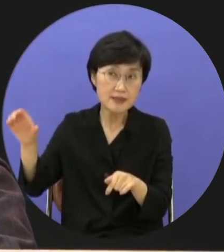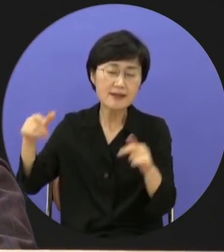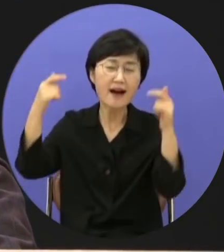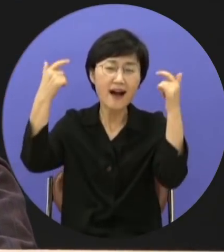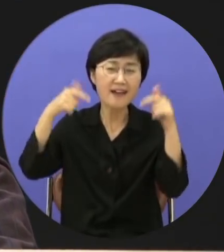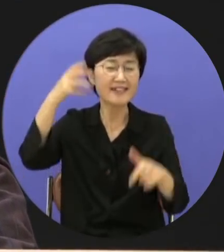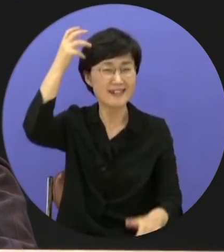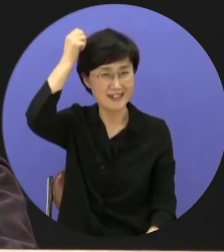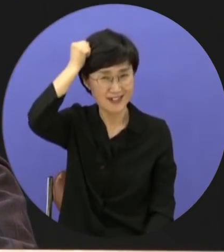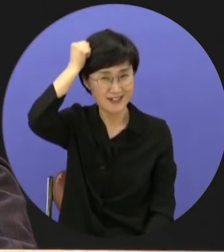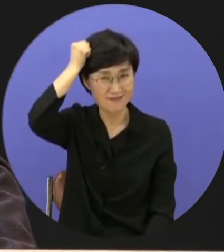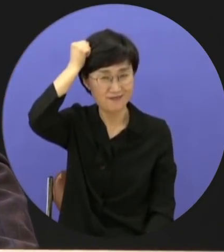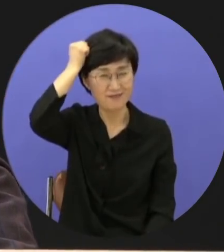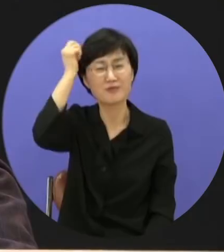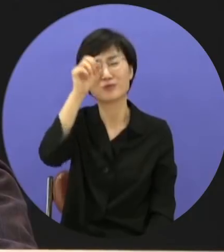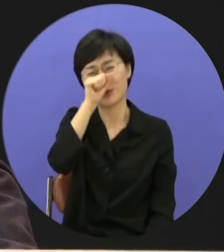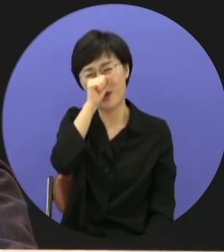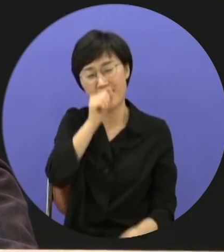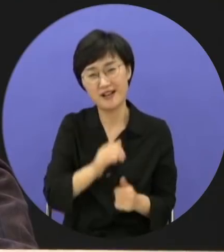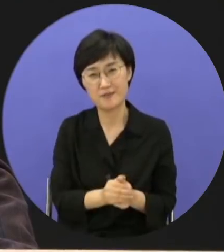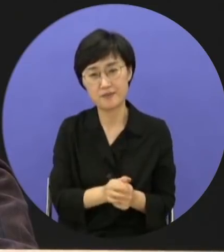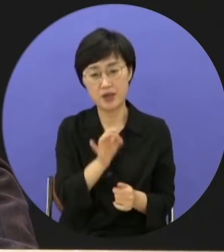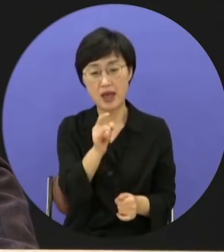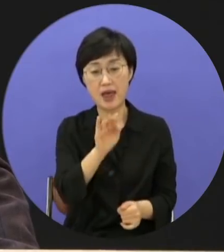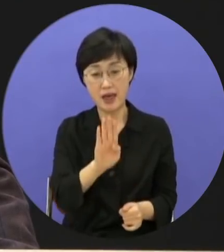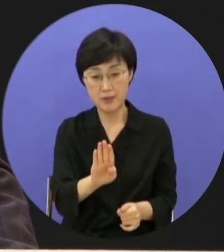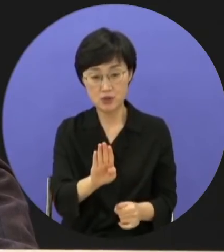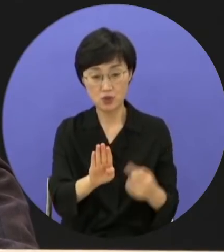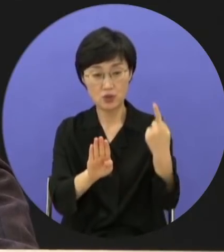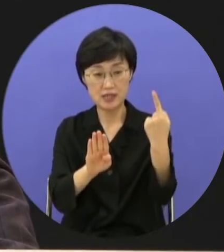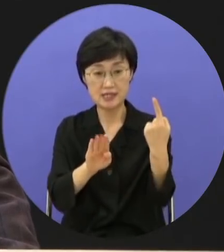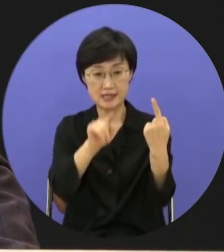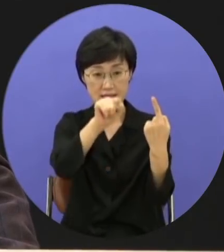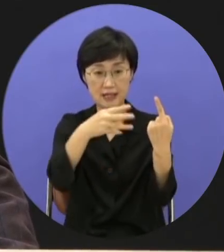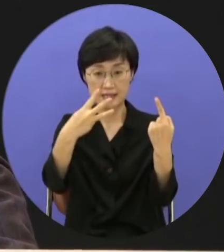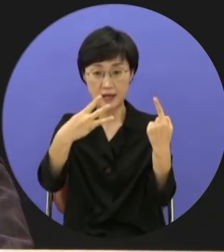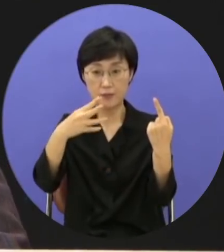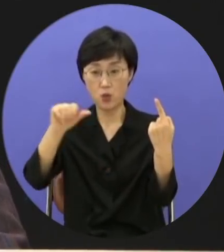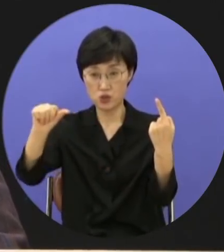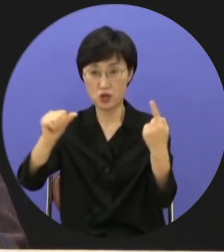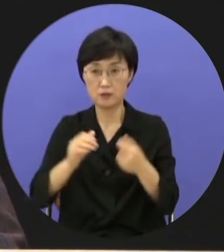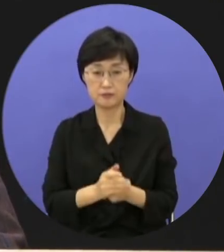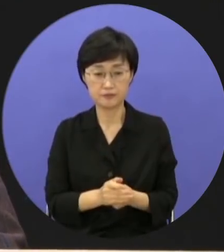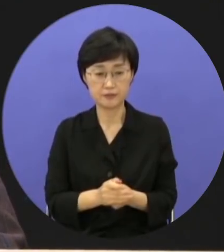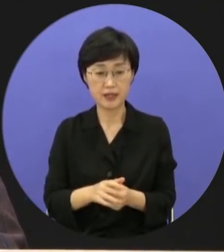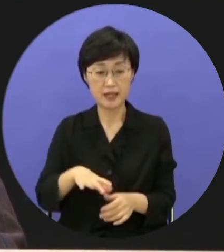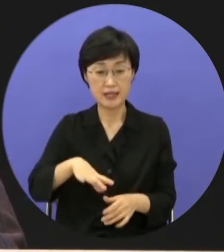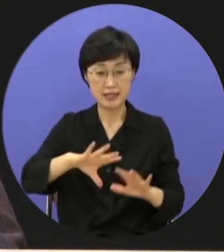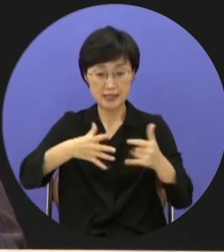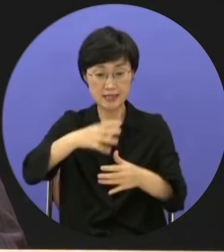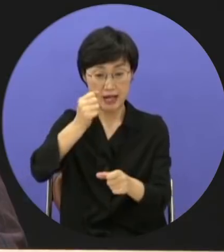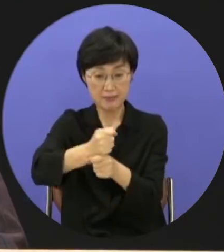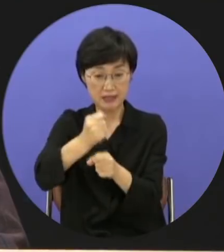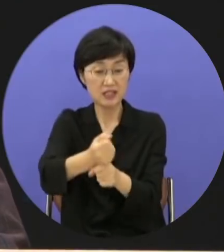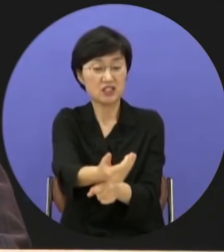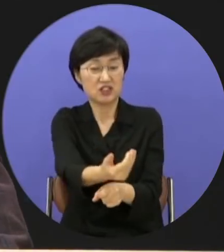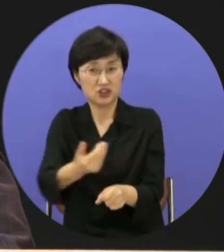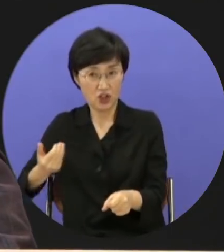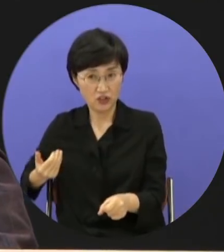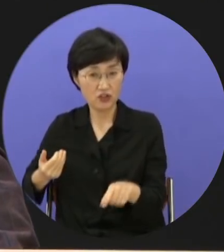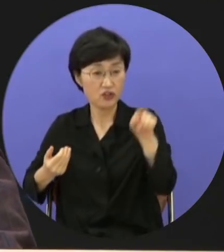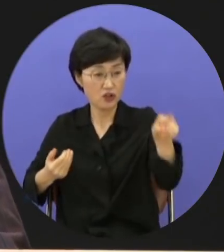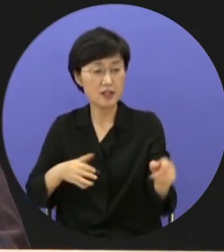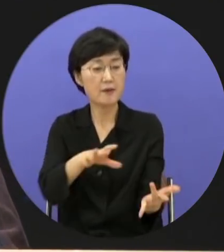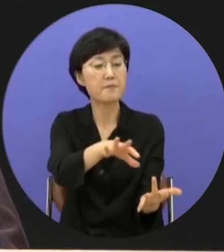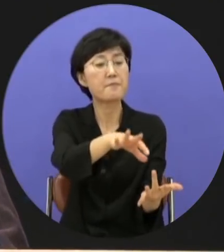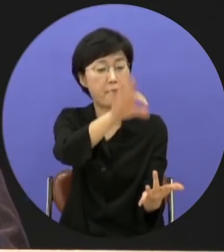Christmas. 에베소 1장 3절 5절에 창세전에 너를 선택하여. Genesis 1:3-5,